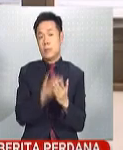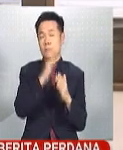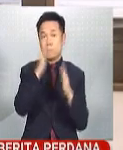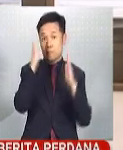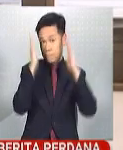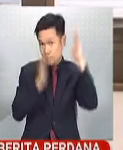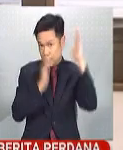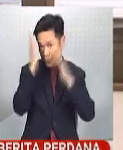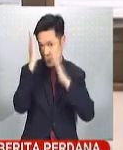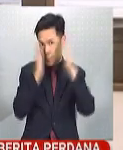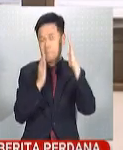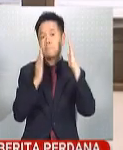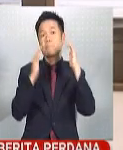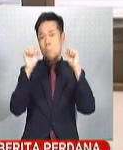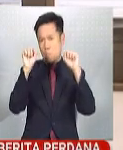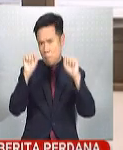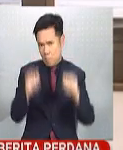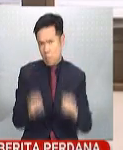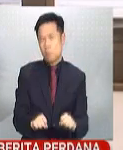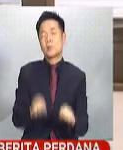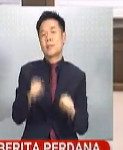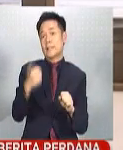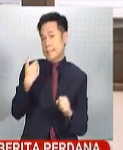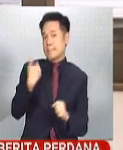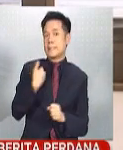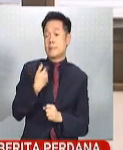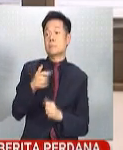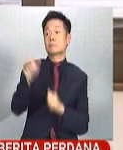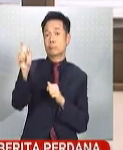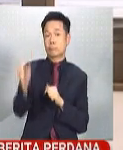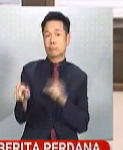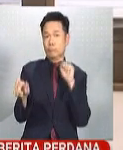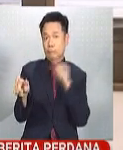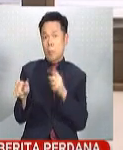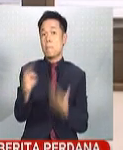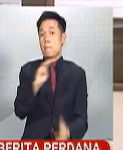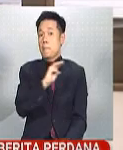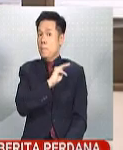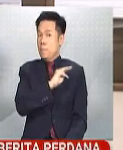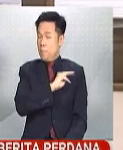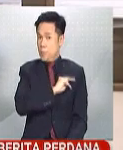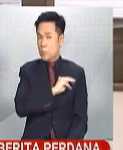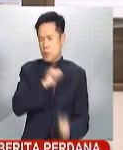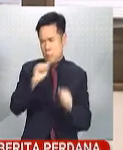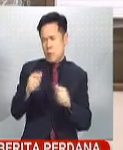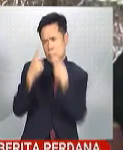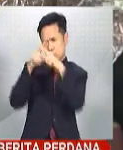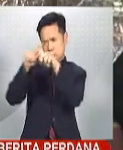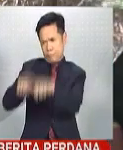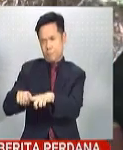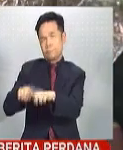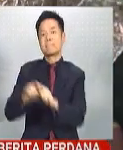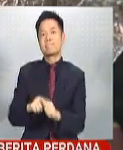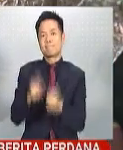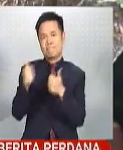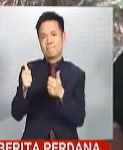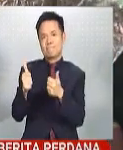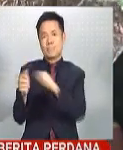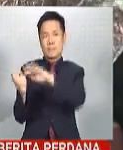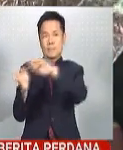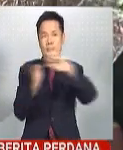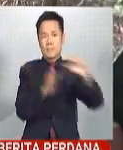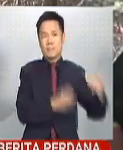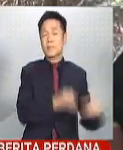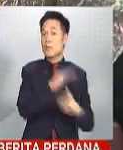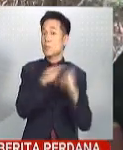rakyat dapat memiliki menteri yang boleh diharapkan. Duduk dengan rata-rata riti,